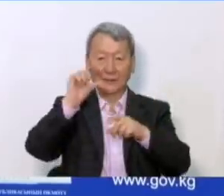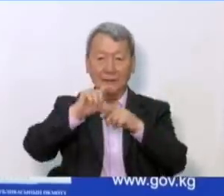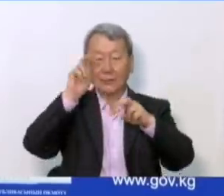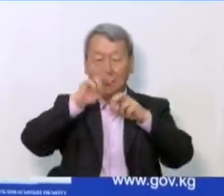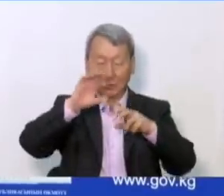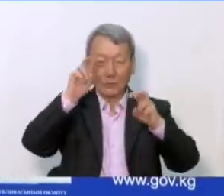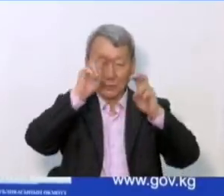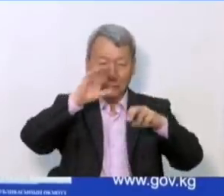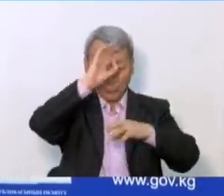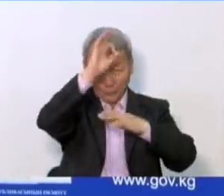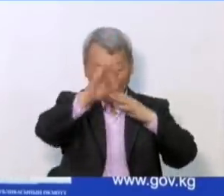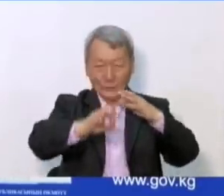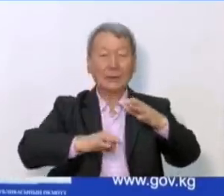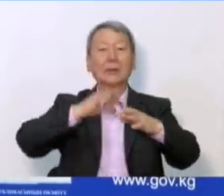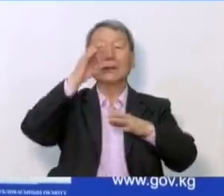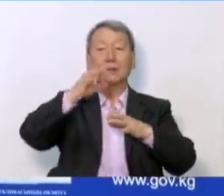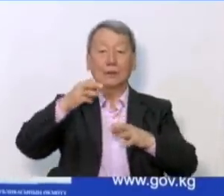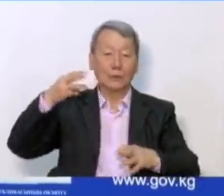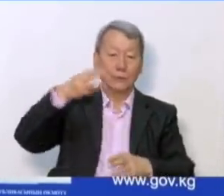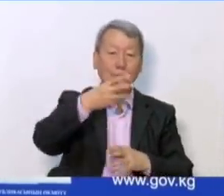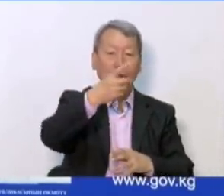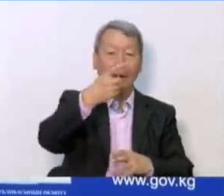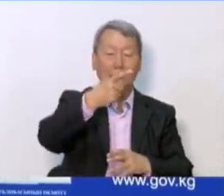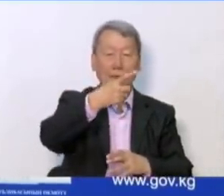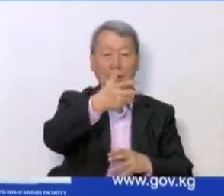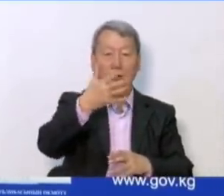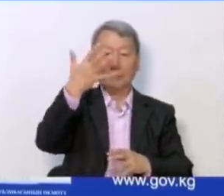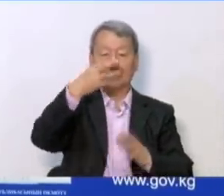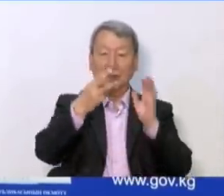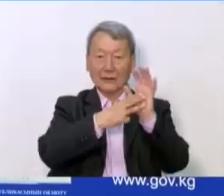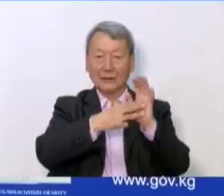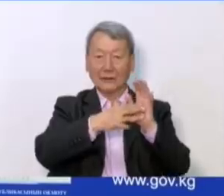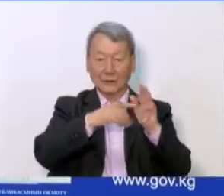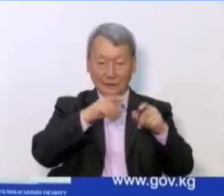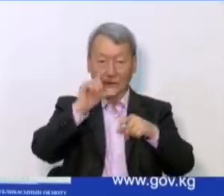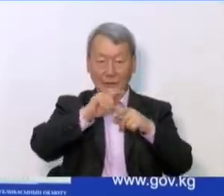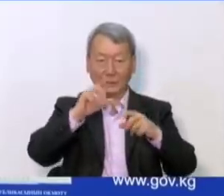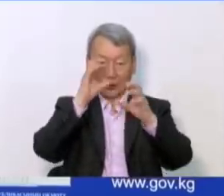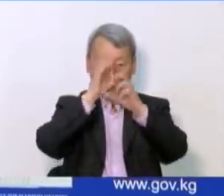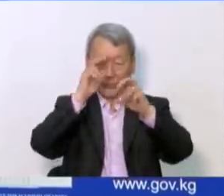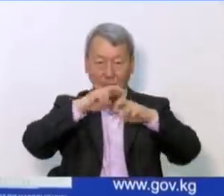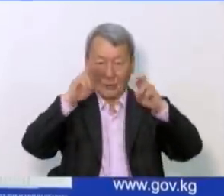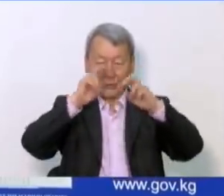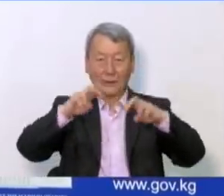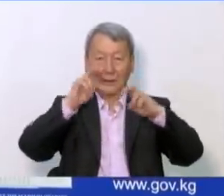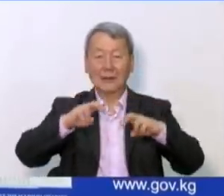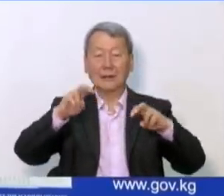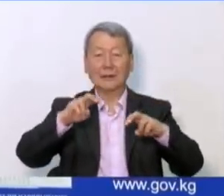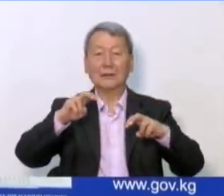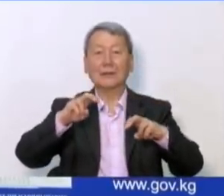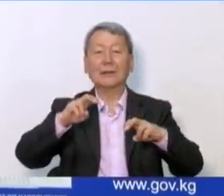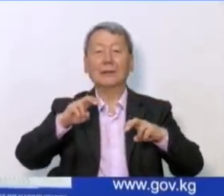тест жүргізілді. 3158 адам шо лабораториялық жолмынын